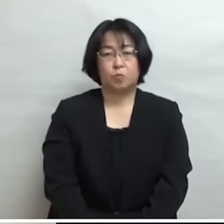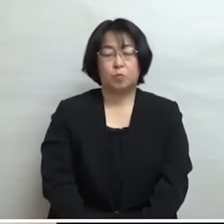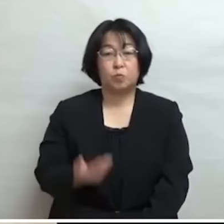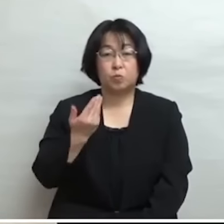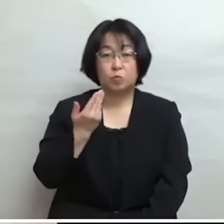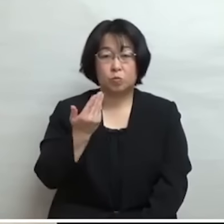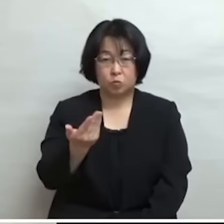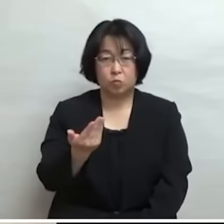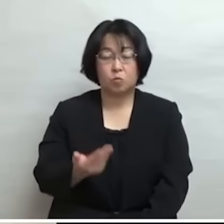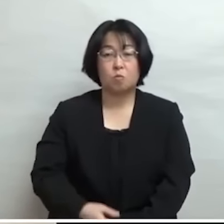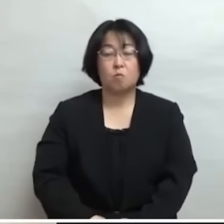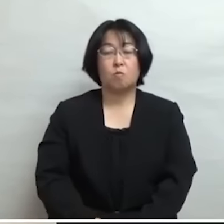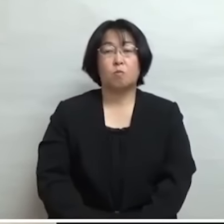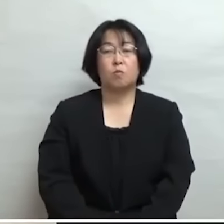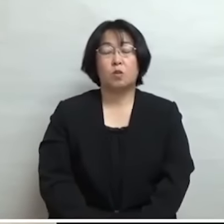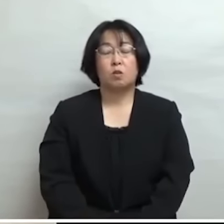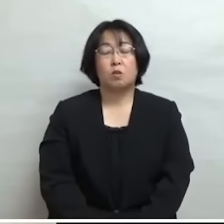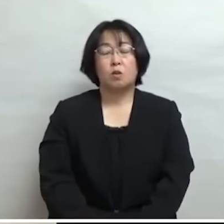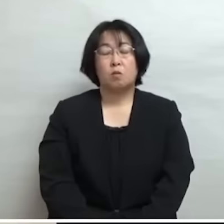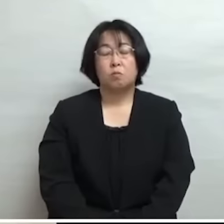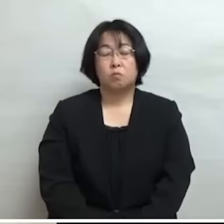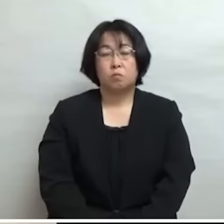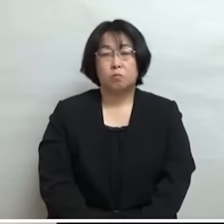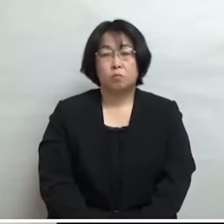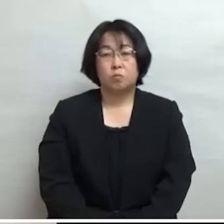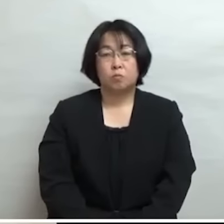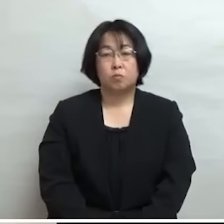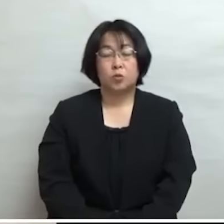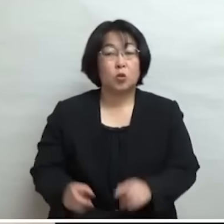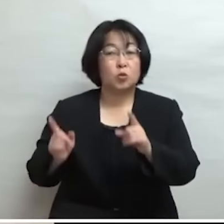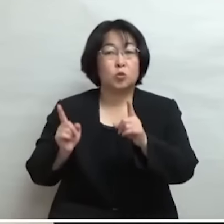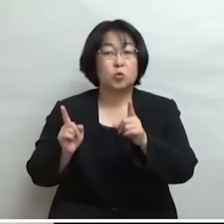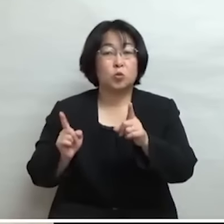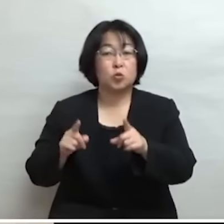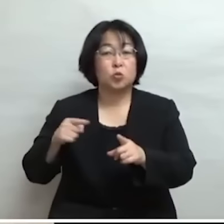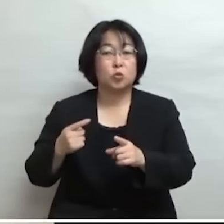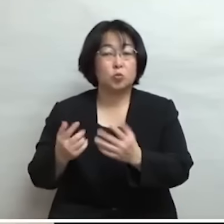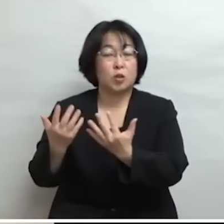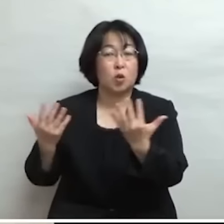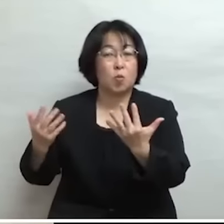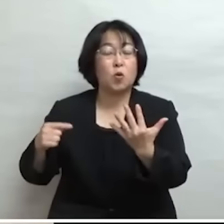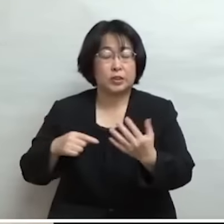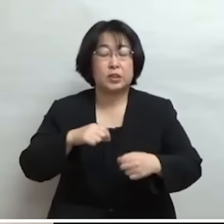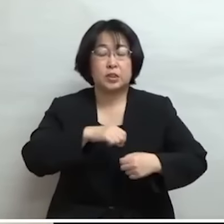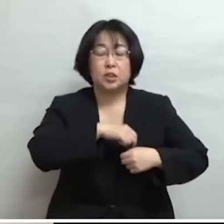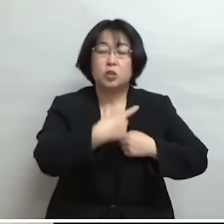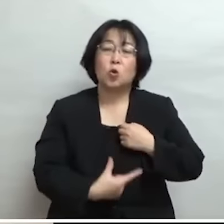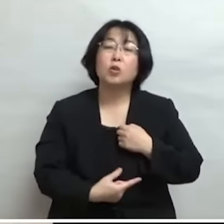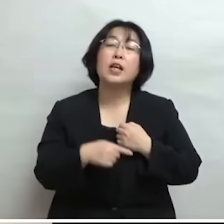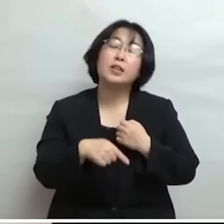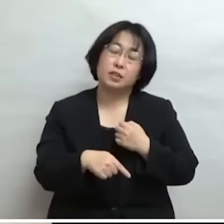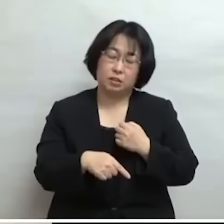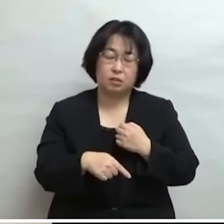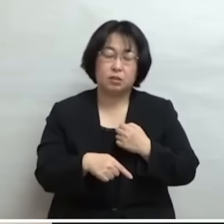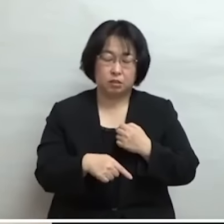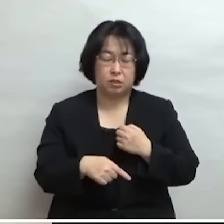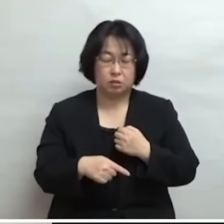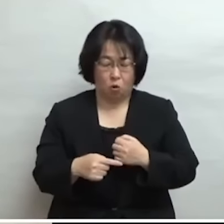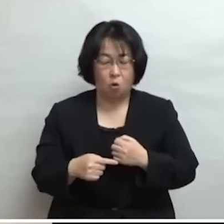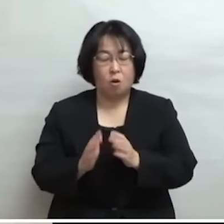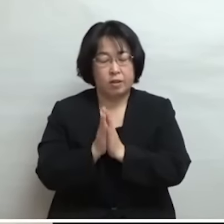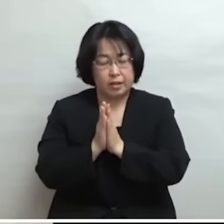で次はちょっと発表以外の懸案ですが、はい、うん、群馬の森の朝鮮人労働者追悼碑を強制代執行で撤去する